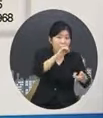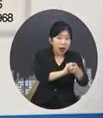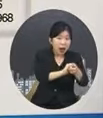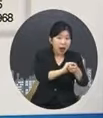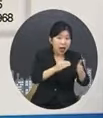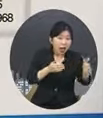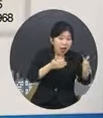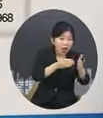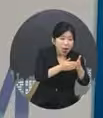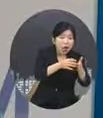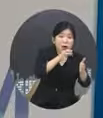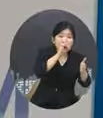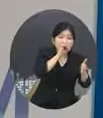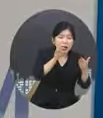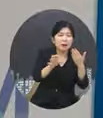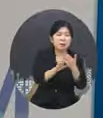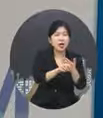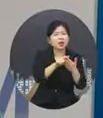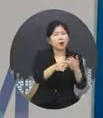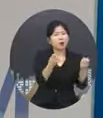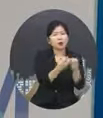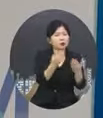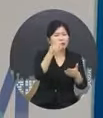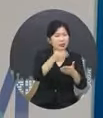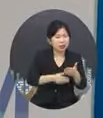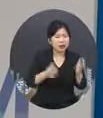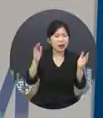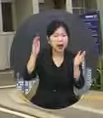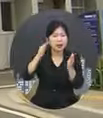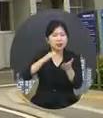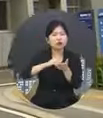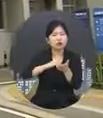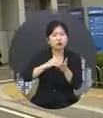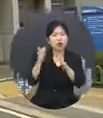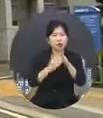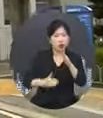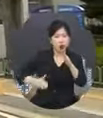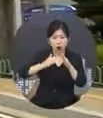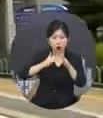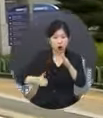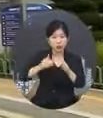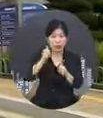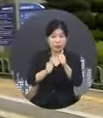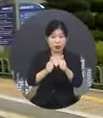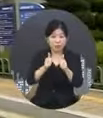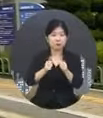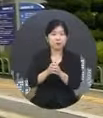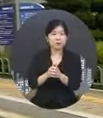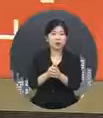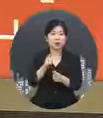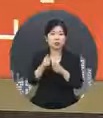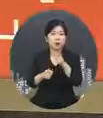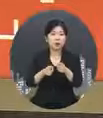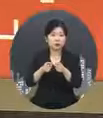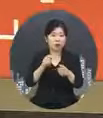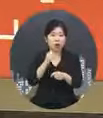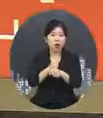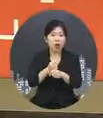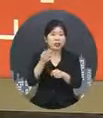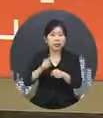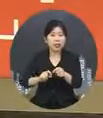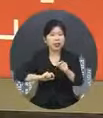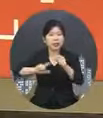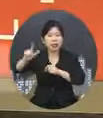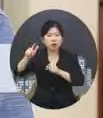정시모집을 준비하는 학생들이 스토커 대학을 지원하는 경우가 대부분이라서 순간이 쉽지 않기 때문입니다